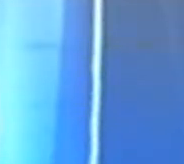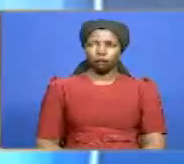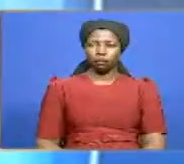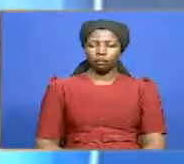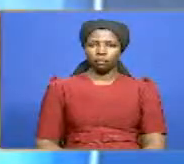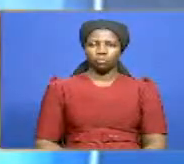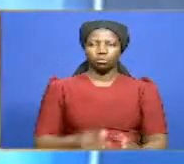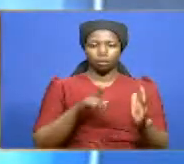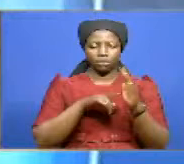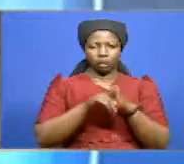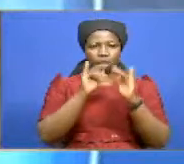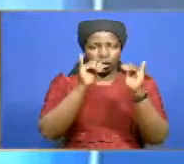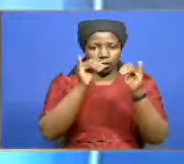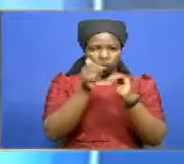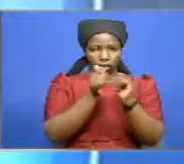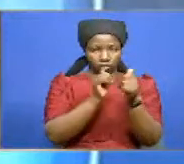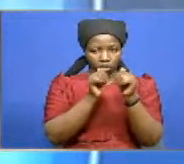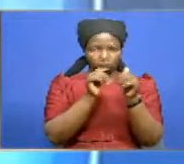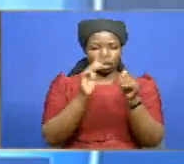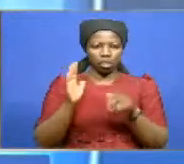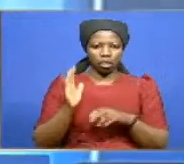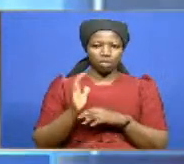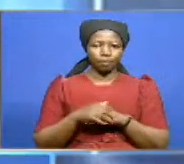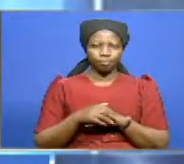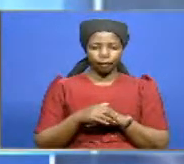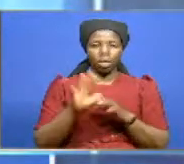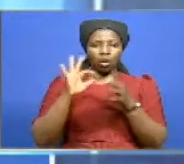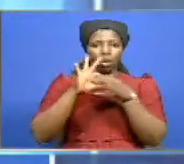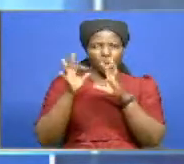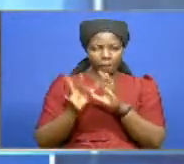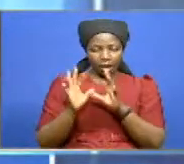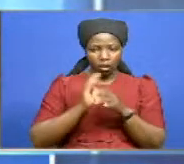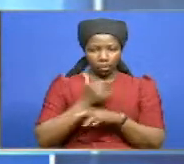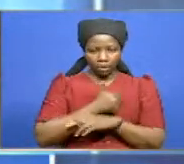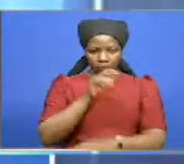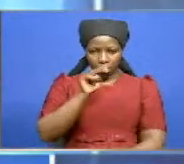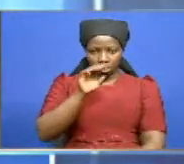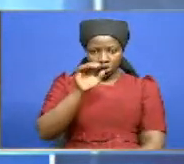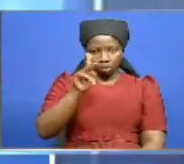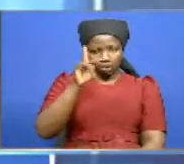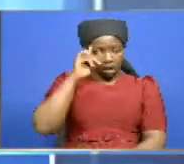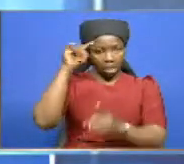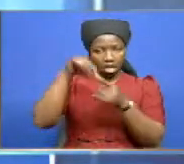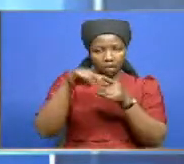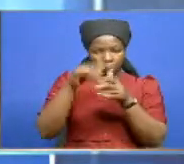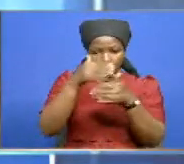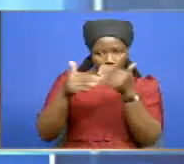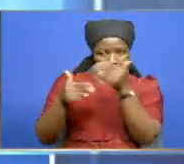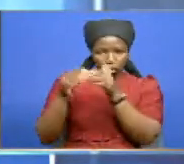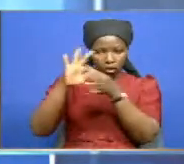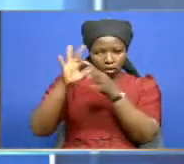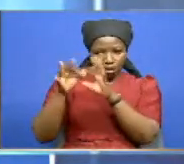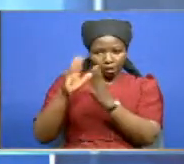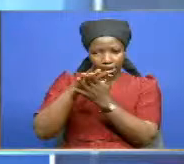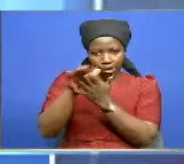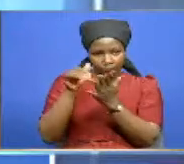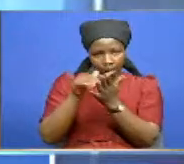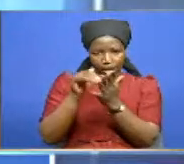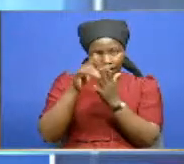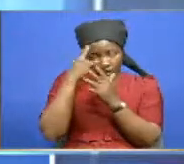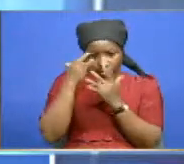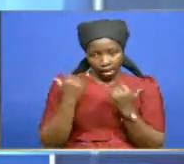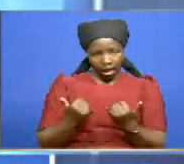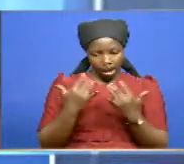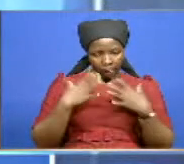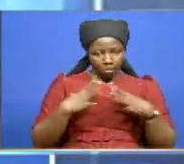Na kwenye taarifa za spoti ni kuwa kamati ya kitaifa ya Olimpiki NOC inanuia kujenga kituo cha Olimpiki cha kukuza talanta za chipukizi baada